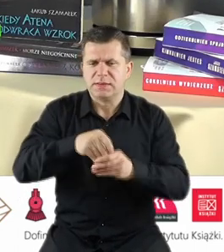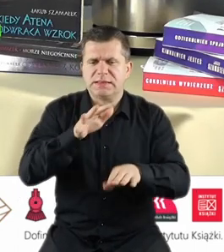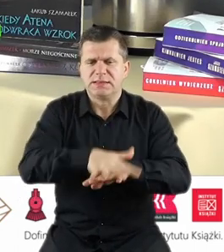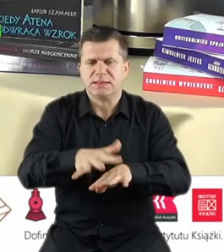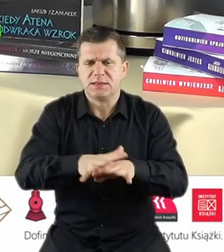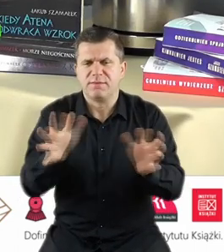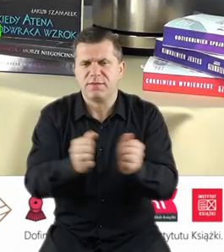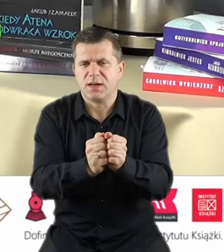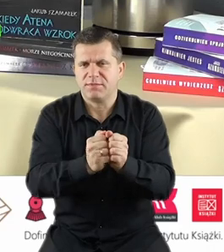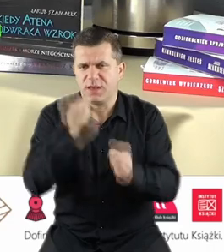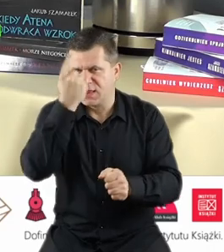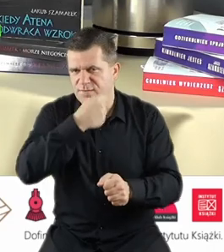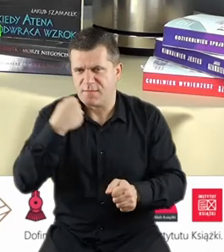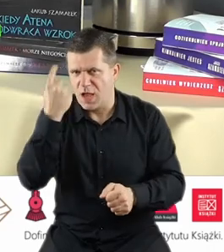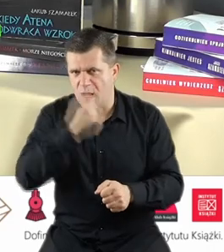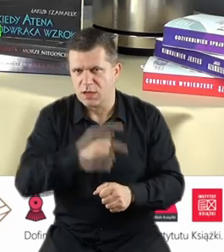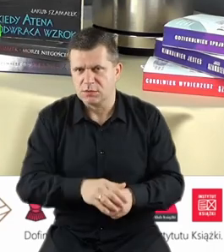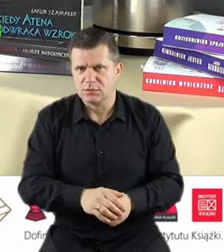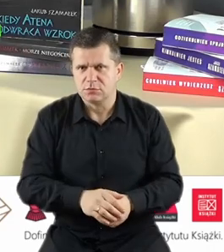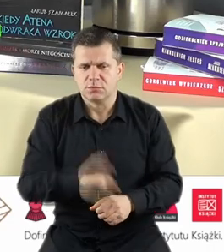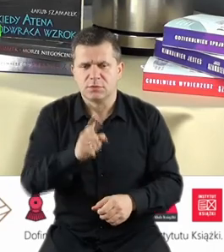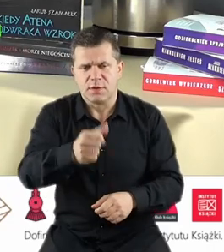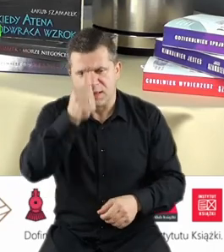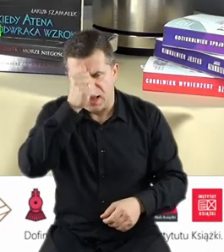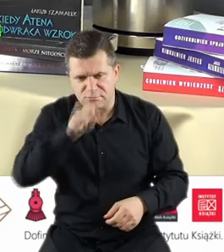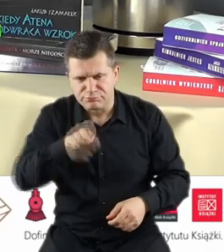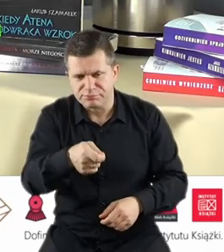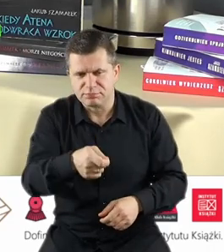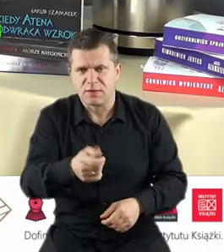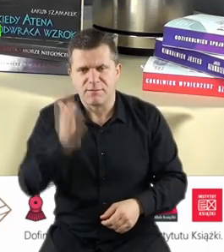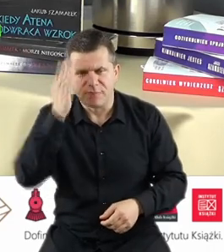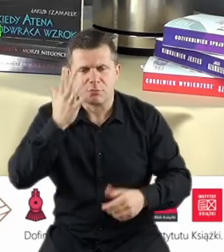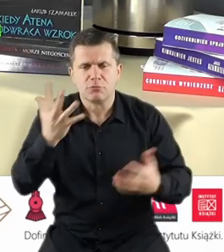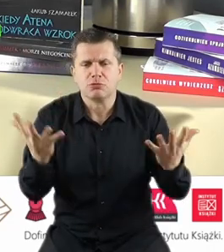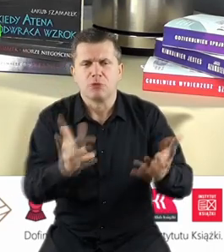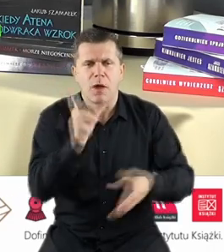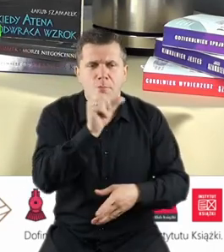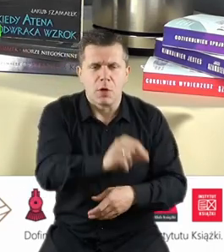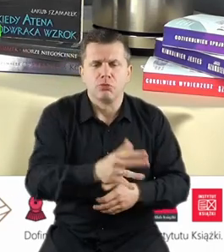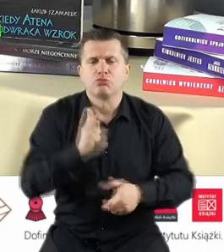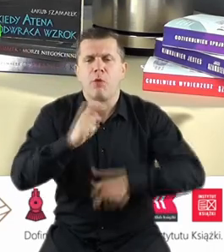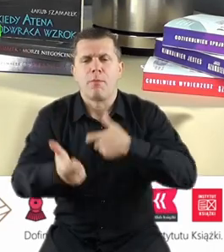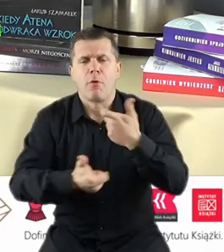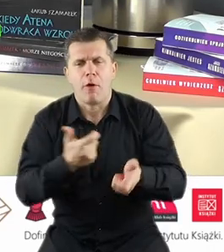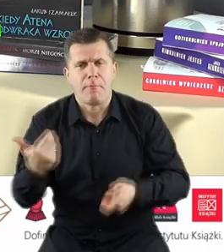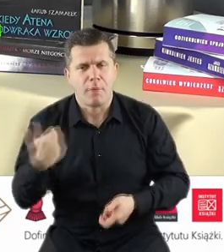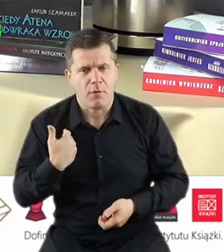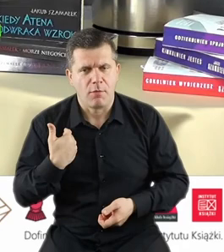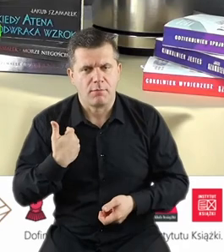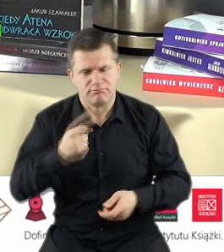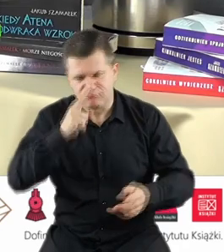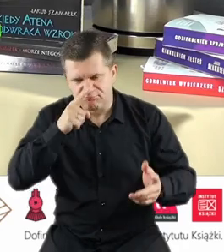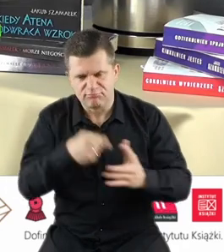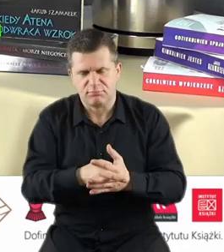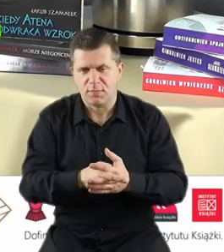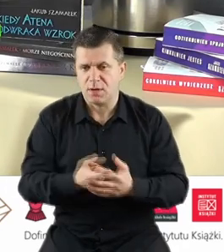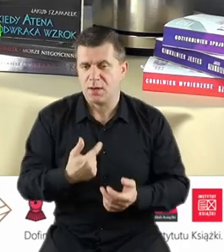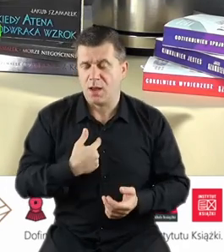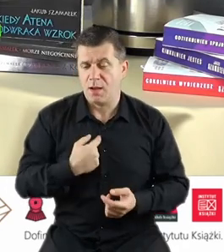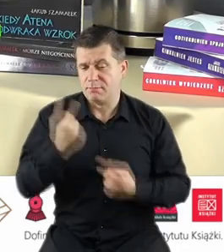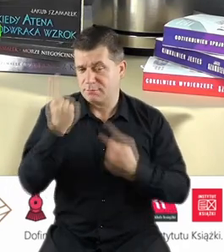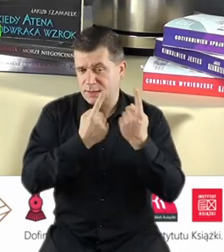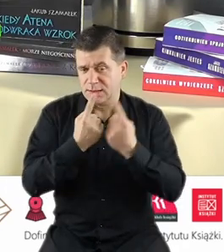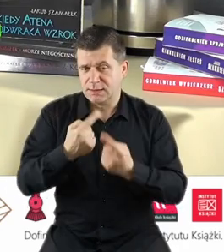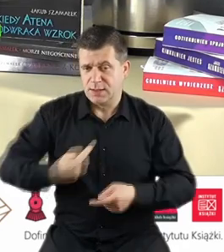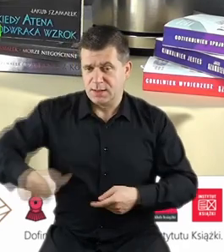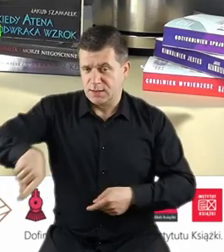twarzy, który identyfikuje twarze z konkretnym nazwiskiem, więc wiadomo, kto gdzie poszedł, co robił i tak dalej. I ja uważam, że my, jeżeli